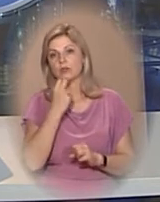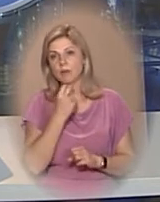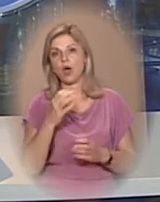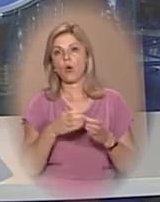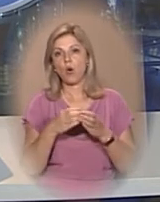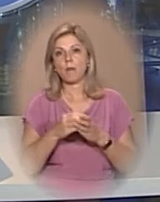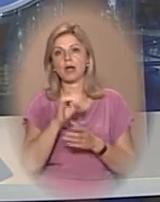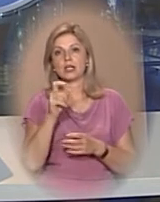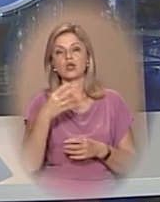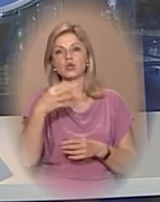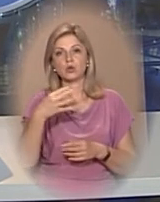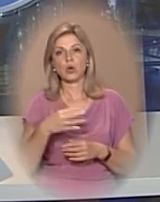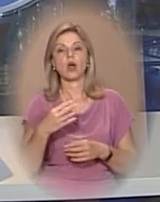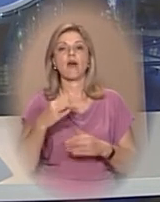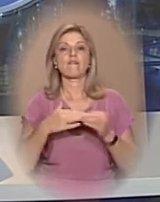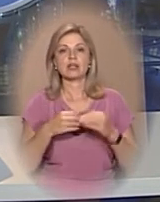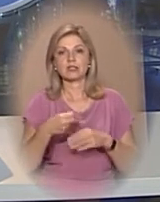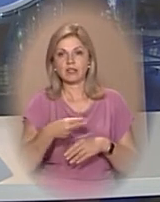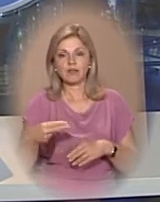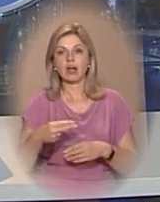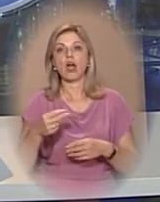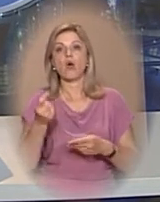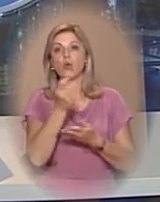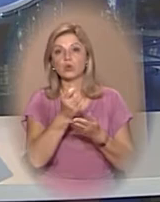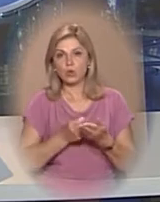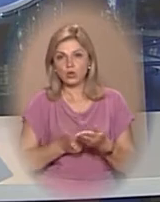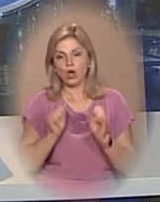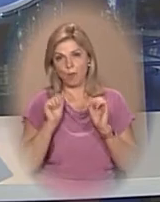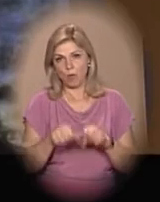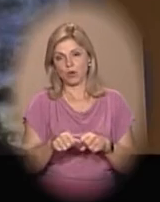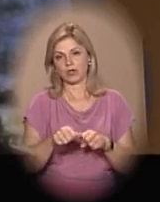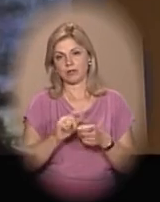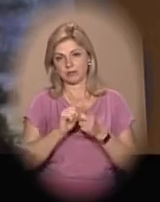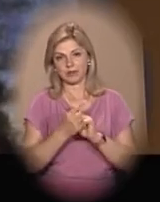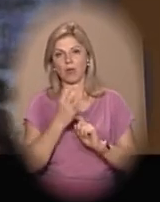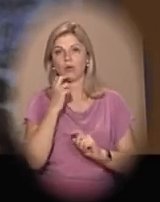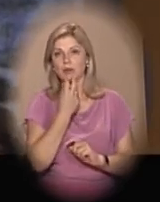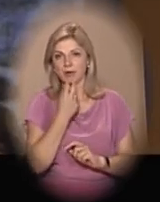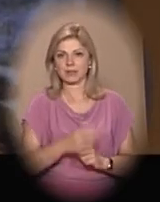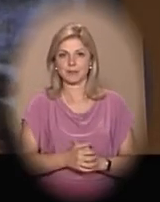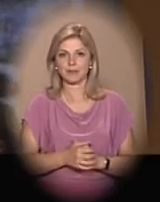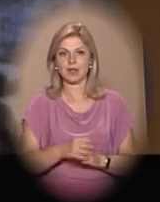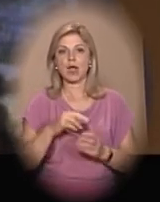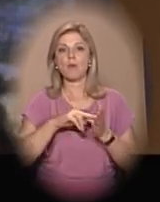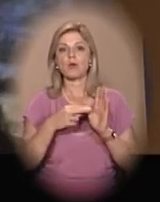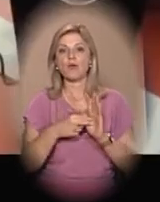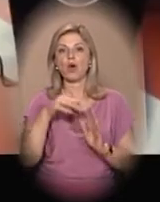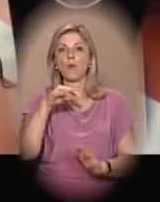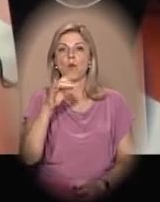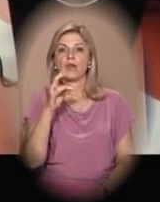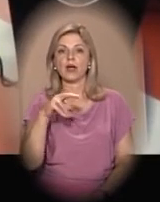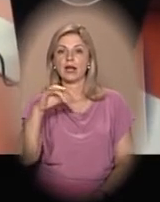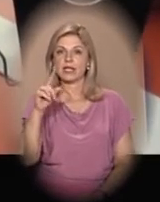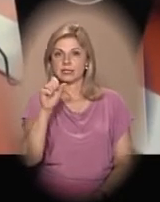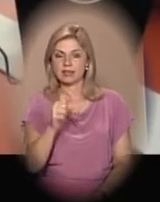40 французьких фахівців і художників оживила легендарну Джоконду. Проєкт «Лівін Мона Ліза» представили у